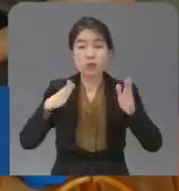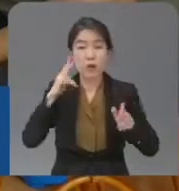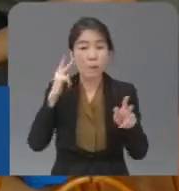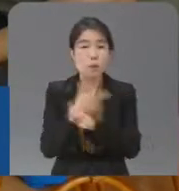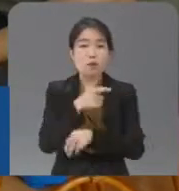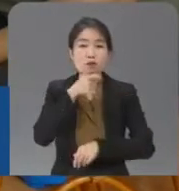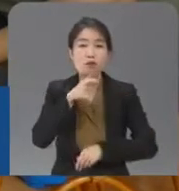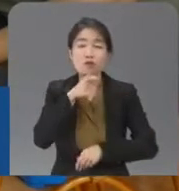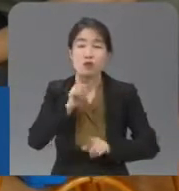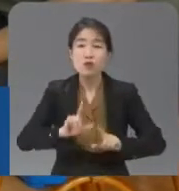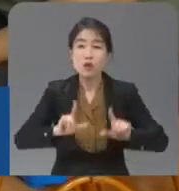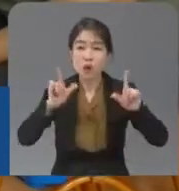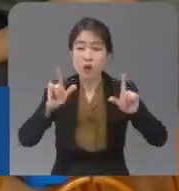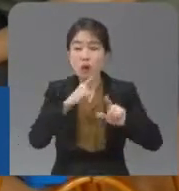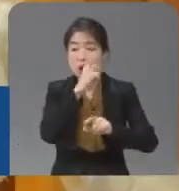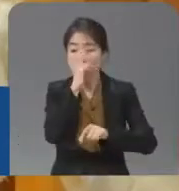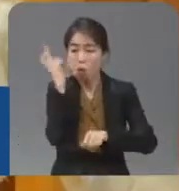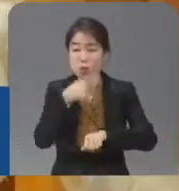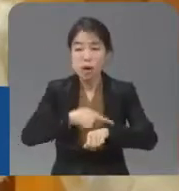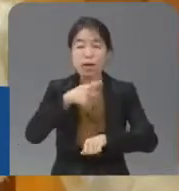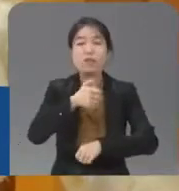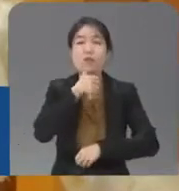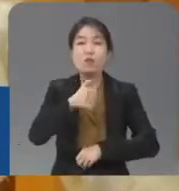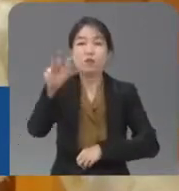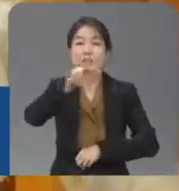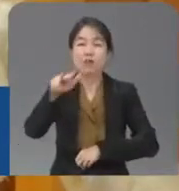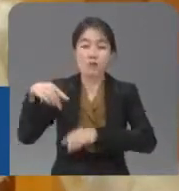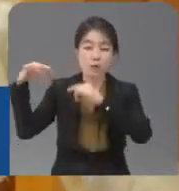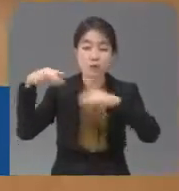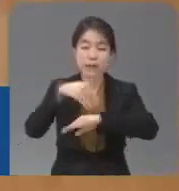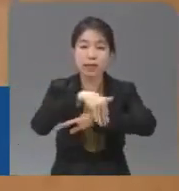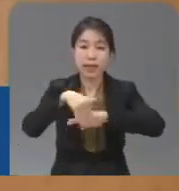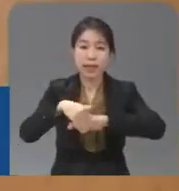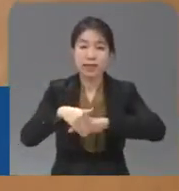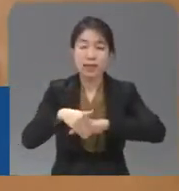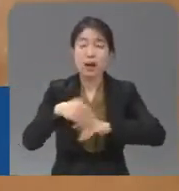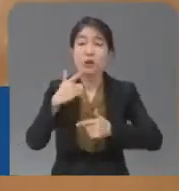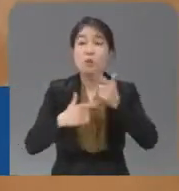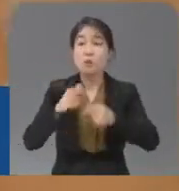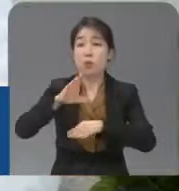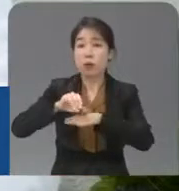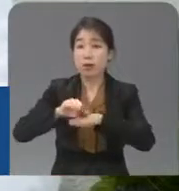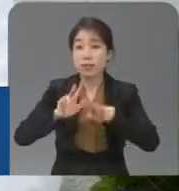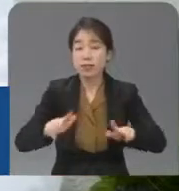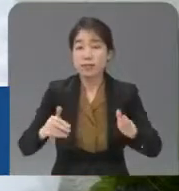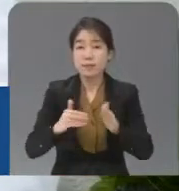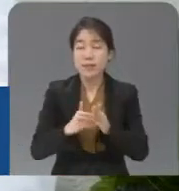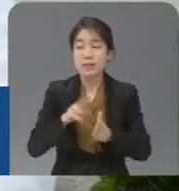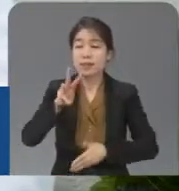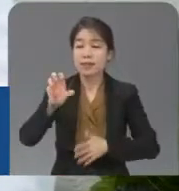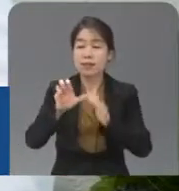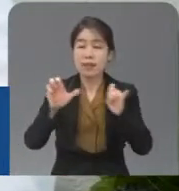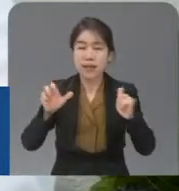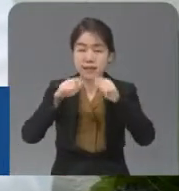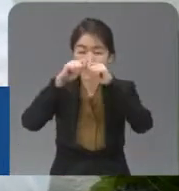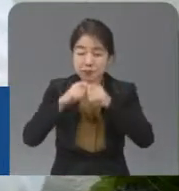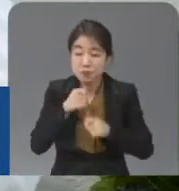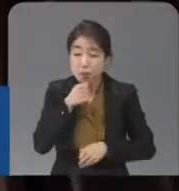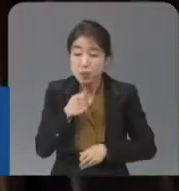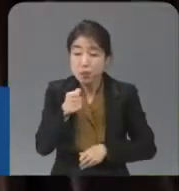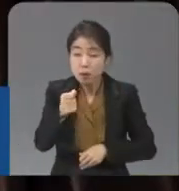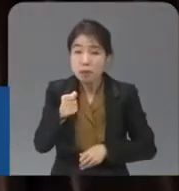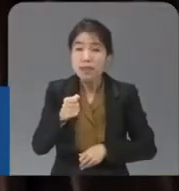수요일 오후 1시 50분 의 전국 방송할 예정입니다 kbs 목포 방송국은 그동안 주민이 35명을 심층 인터뷰해